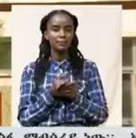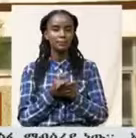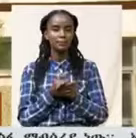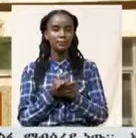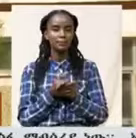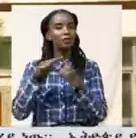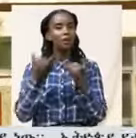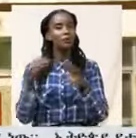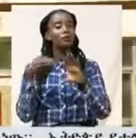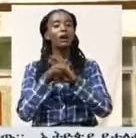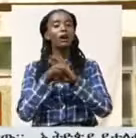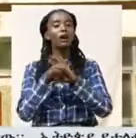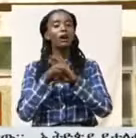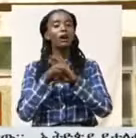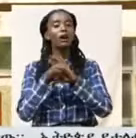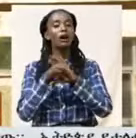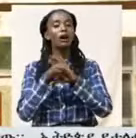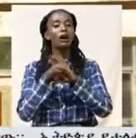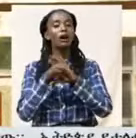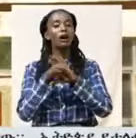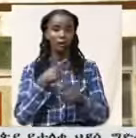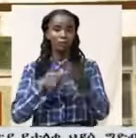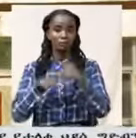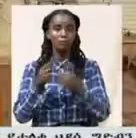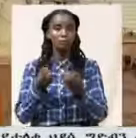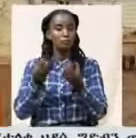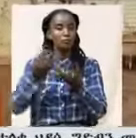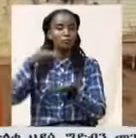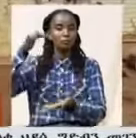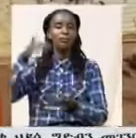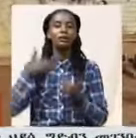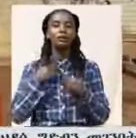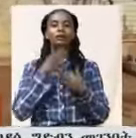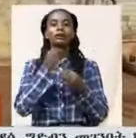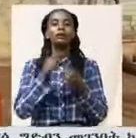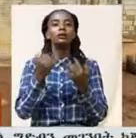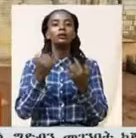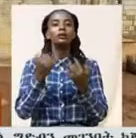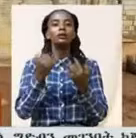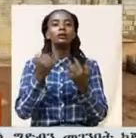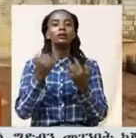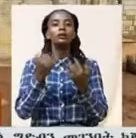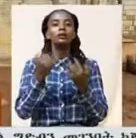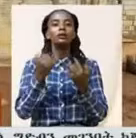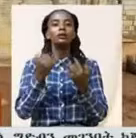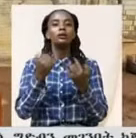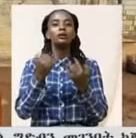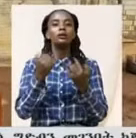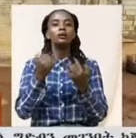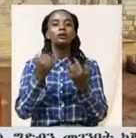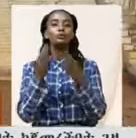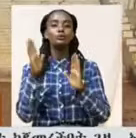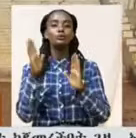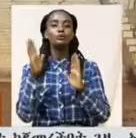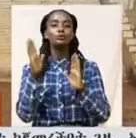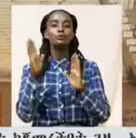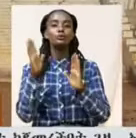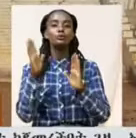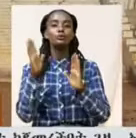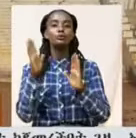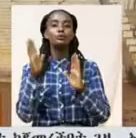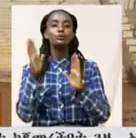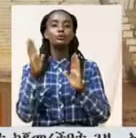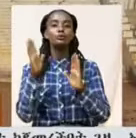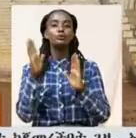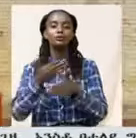እስካሁን ያልገባ እኔ ጋ የሚመጣ ማለት አለ። አሁን ላይ የታላቁ የኢትዮጵያ ህዳሴ ግድብ ከብዙ ችግሮች ወጥቶ አጠቃላይ